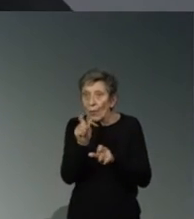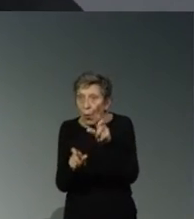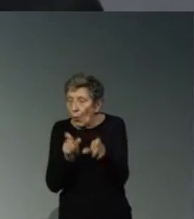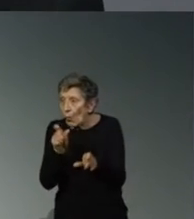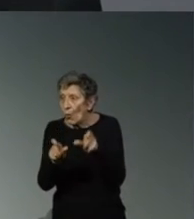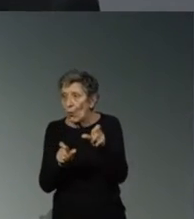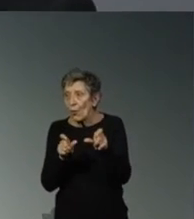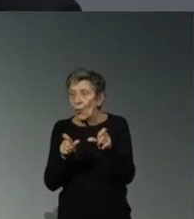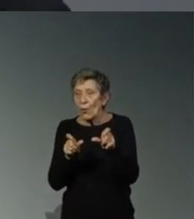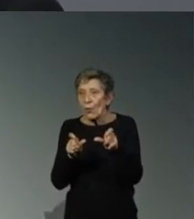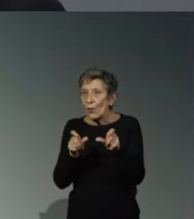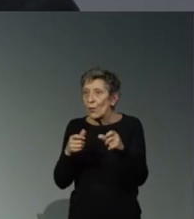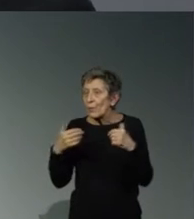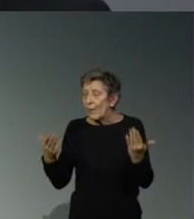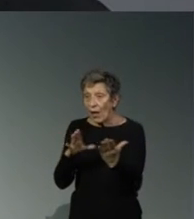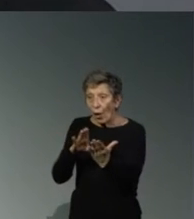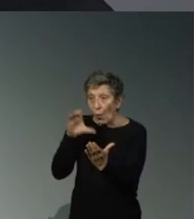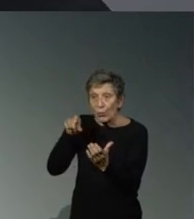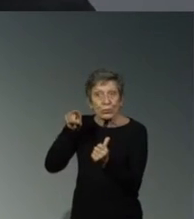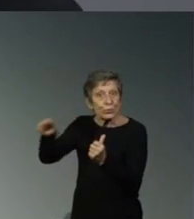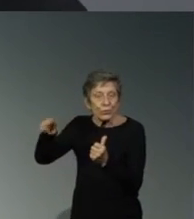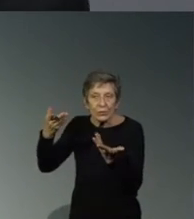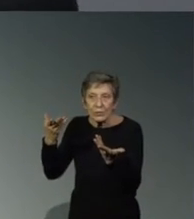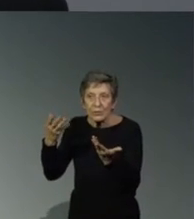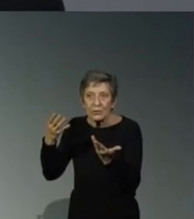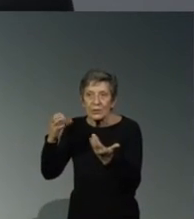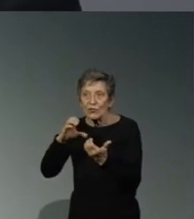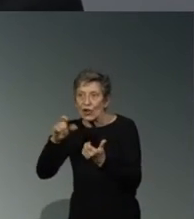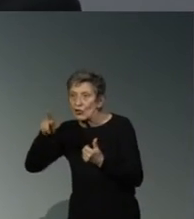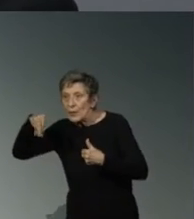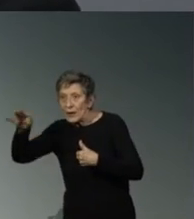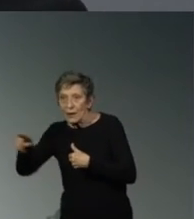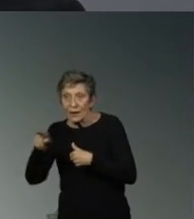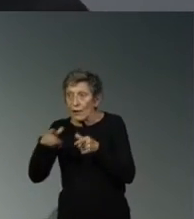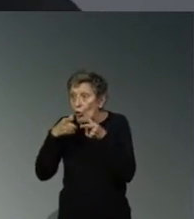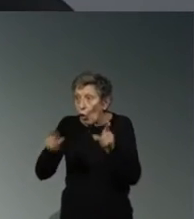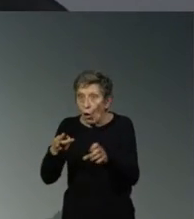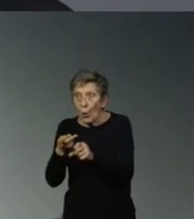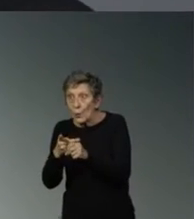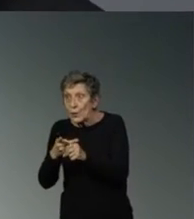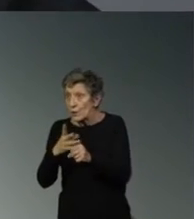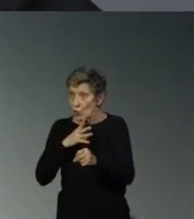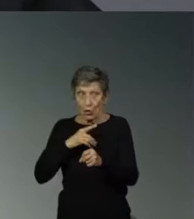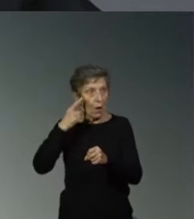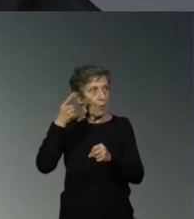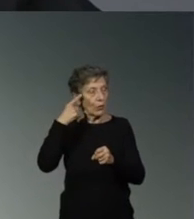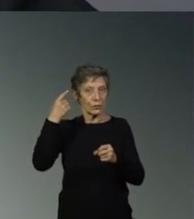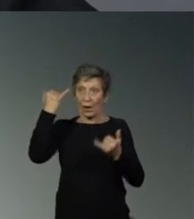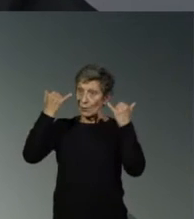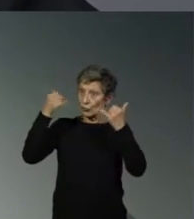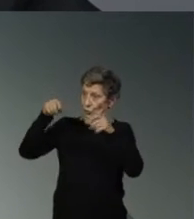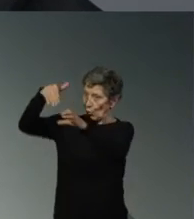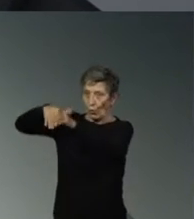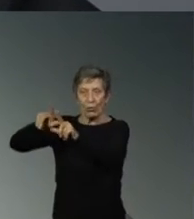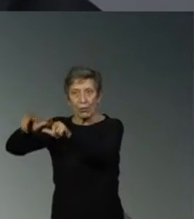est-ce qu'un corpus tel que ChatGPT, qui est à la fois un outil, une langue, et pour certains un imaginaire, est-ce que justement vous avez